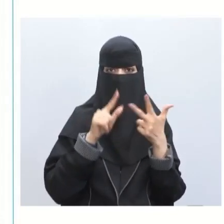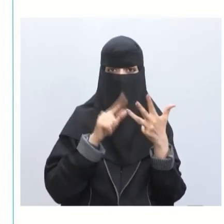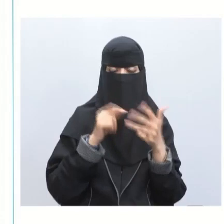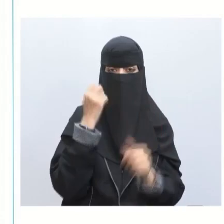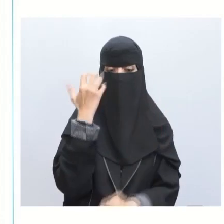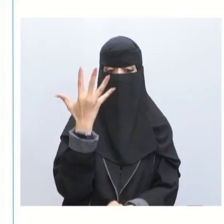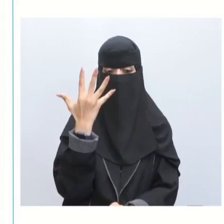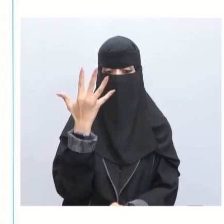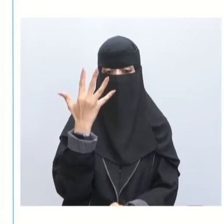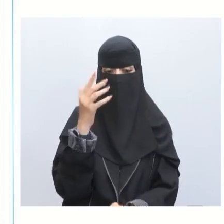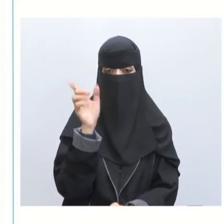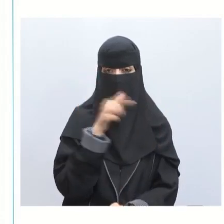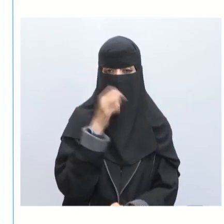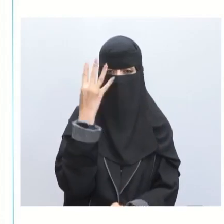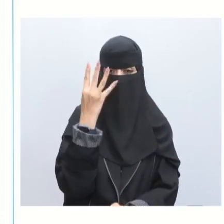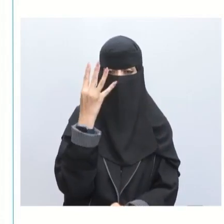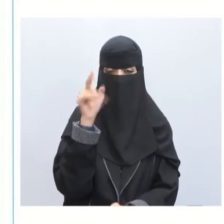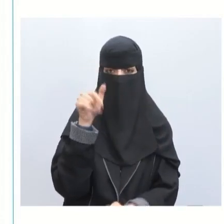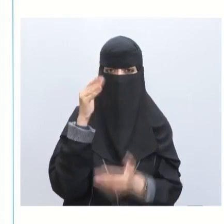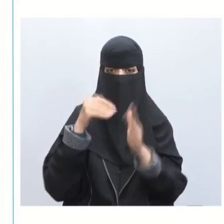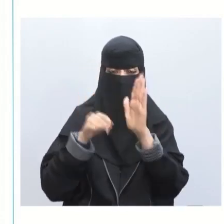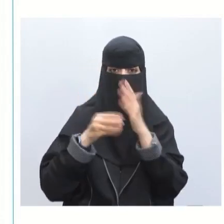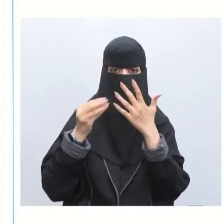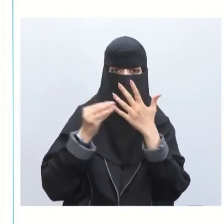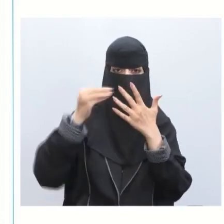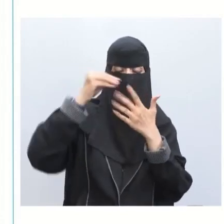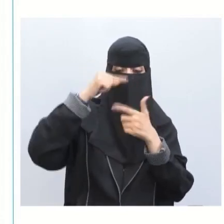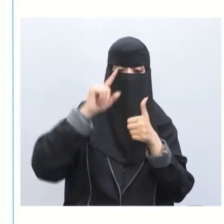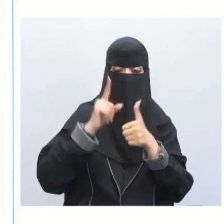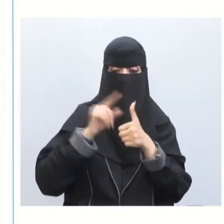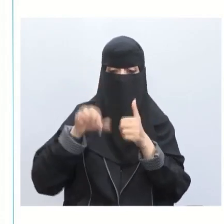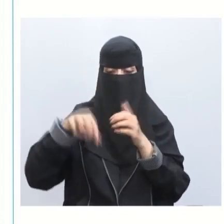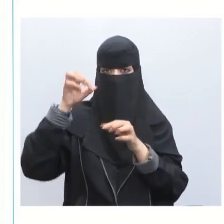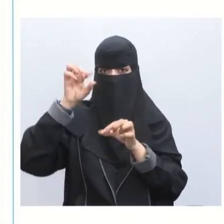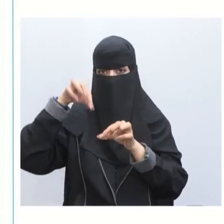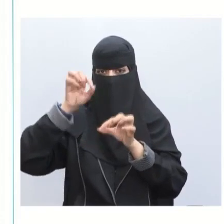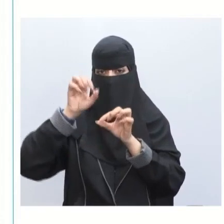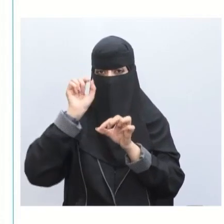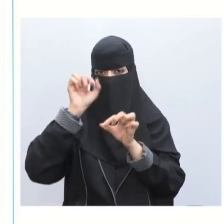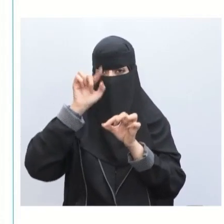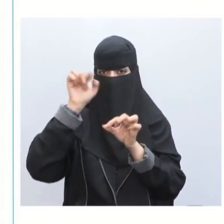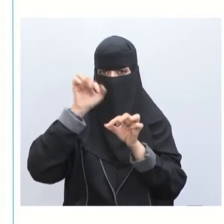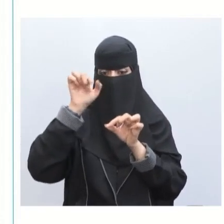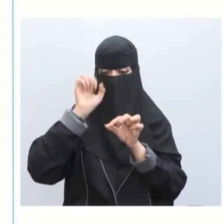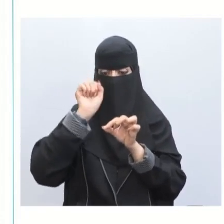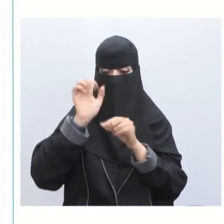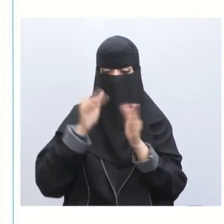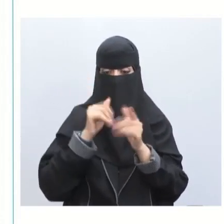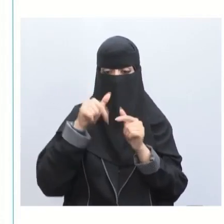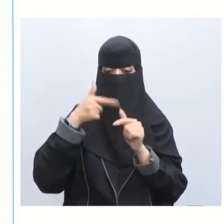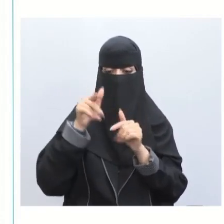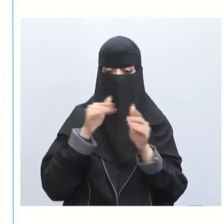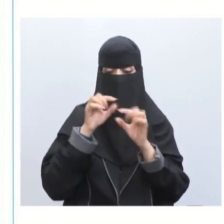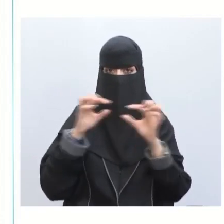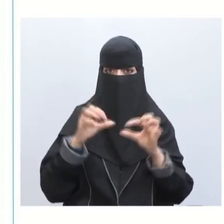3 4 لطريقه رفع بلاغ اختيار النجمه الخاصه كذلك